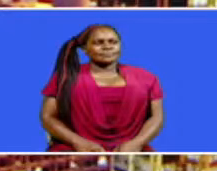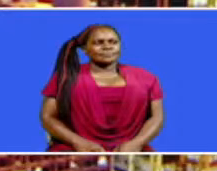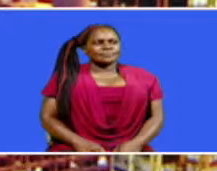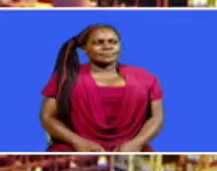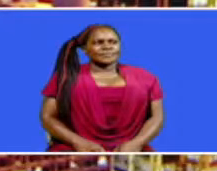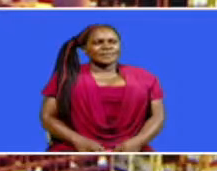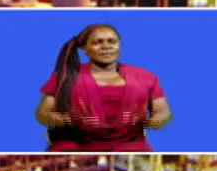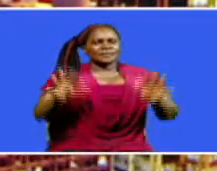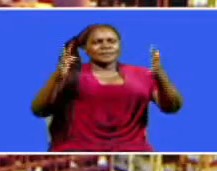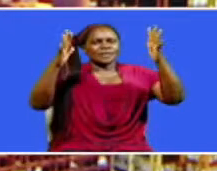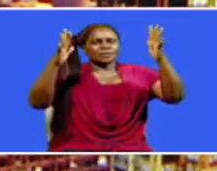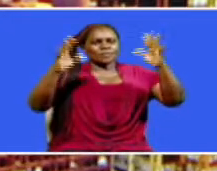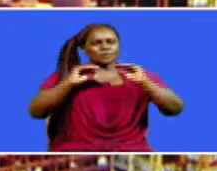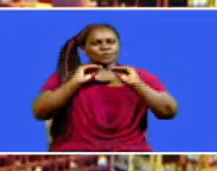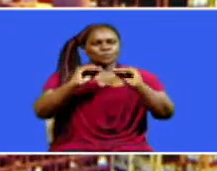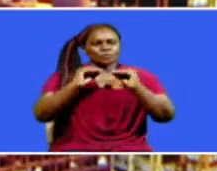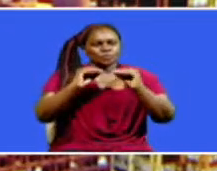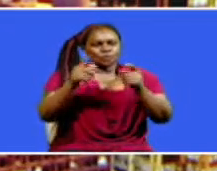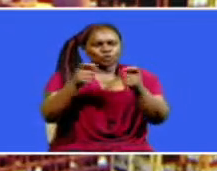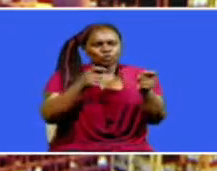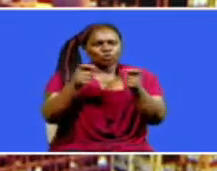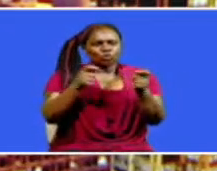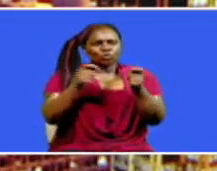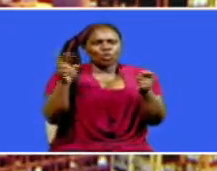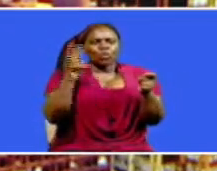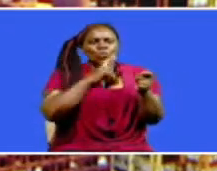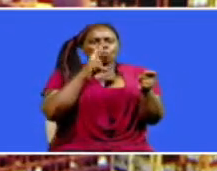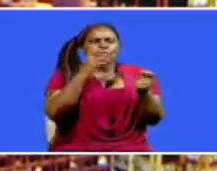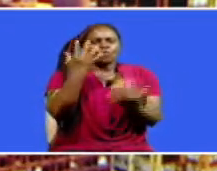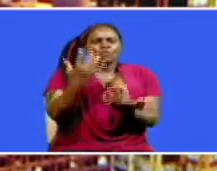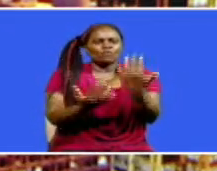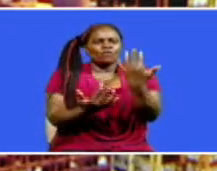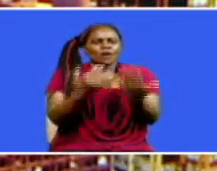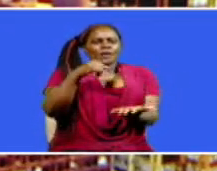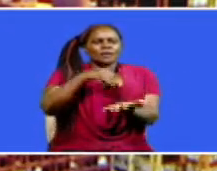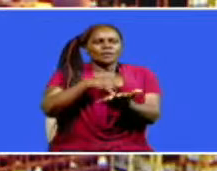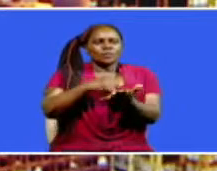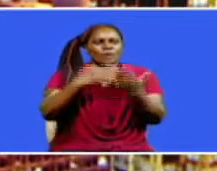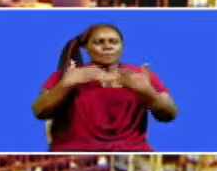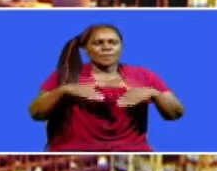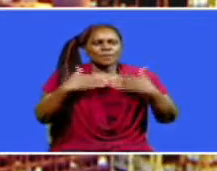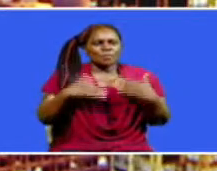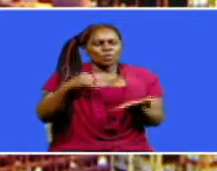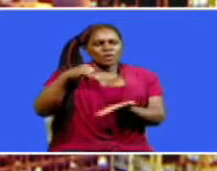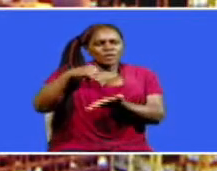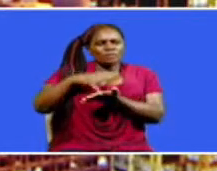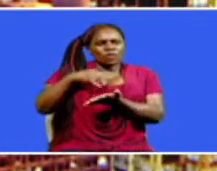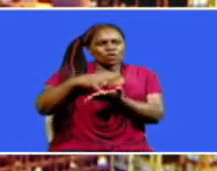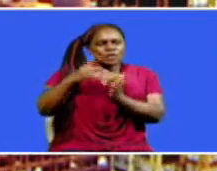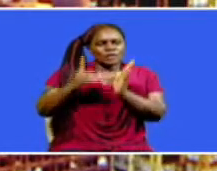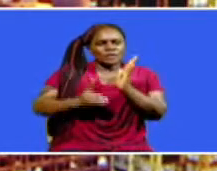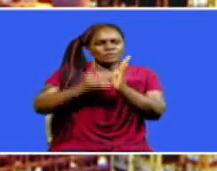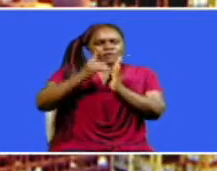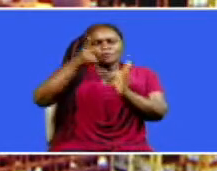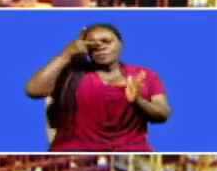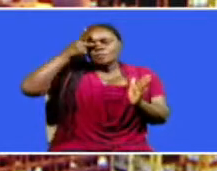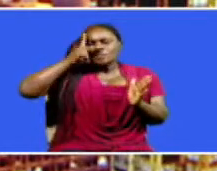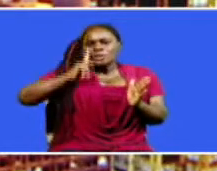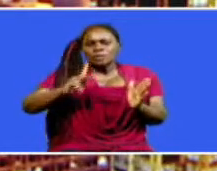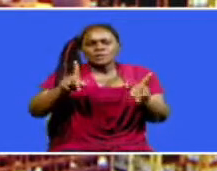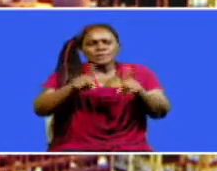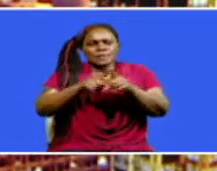Namna tamasha ya mafunzo kuhusu kukabiliana na majanga ya moto iliyoleta pamoja watu wanaohusika na maendeleo ya sera